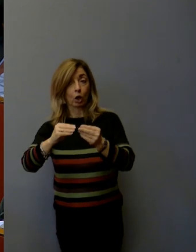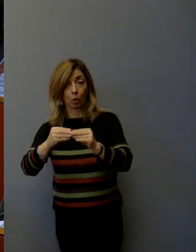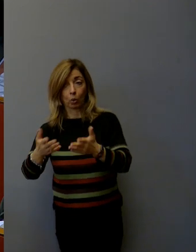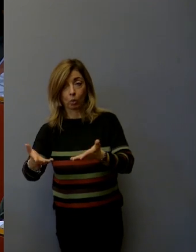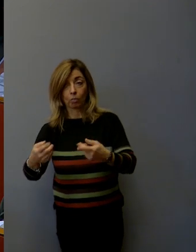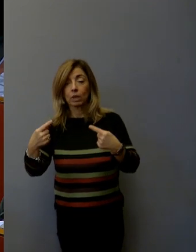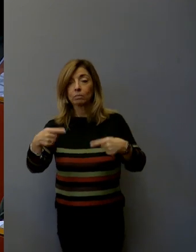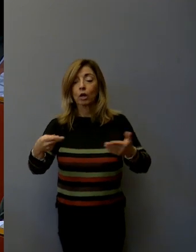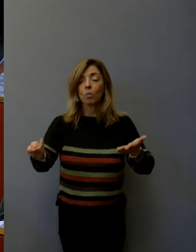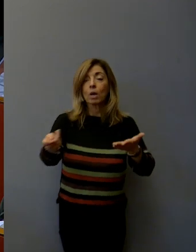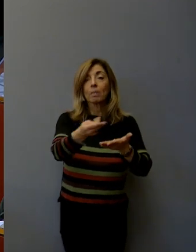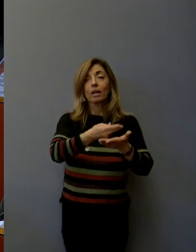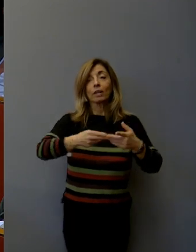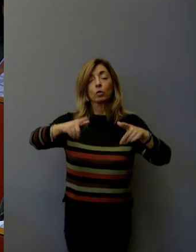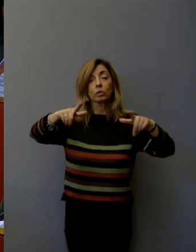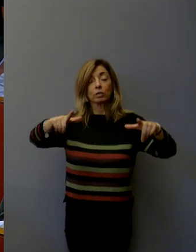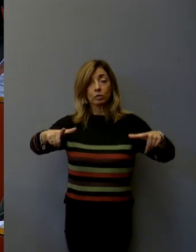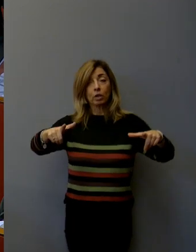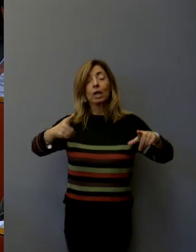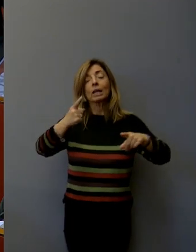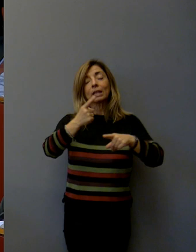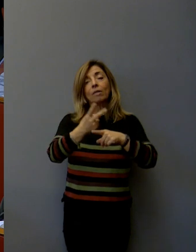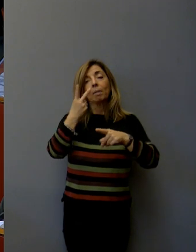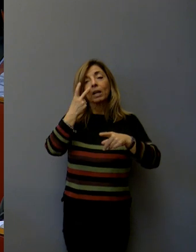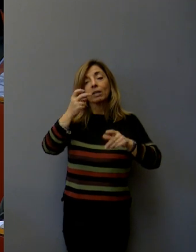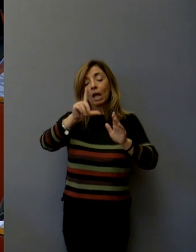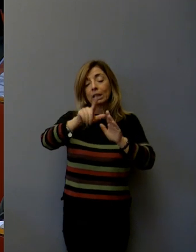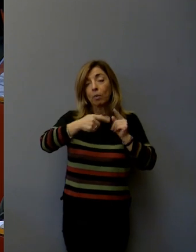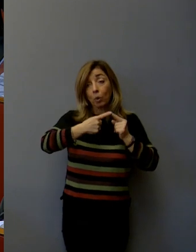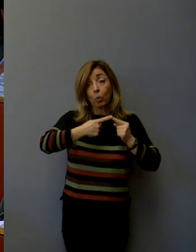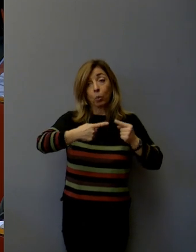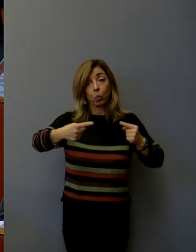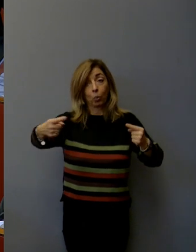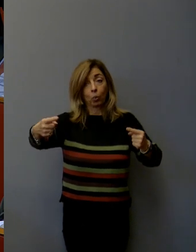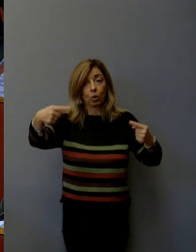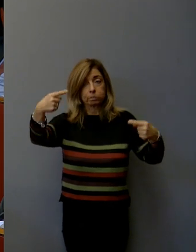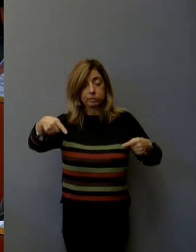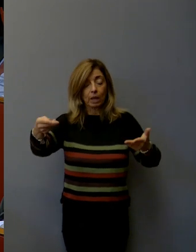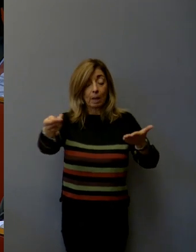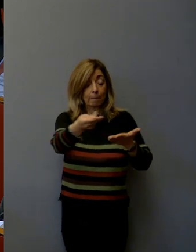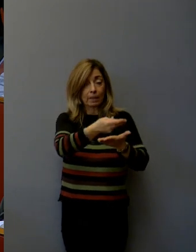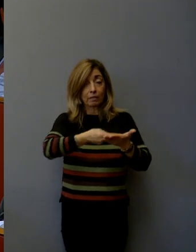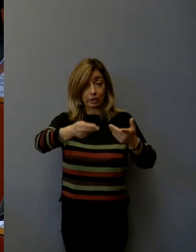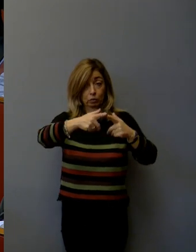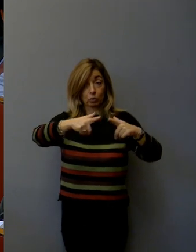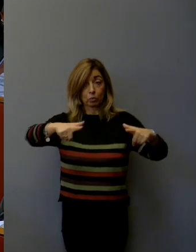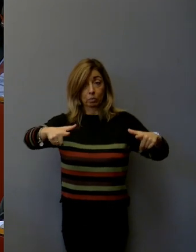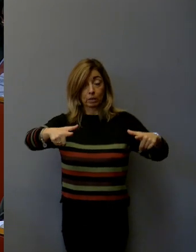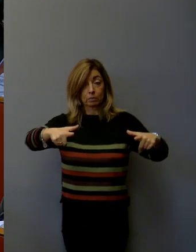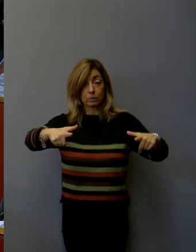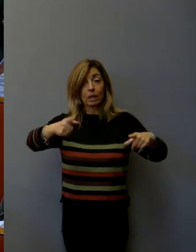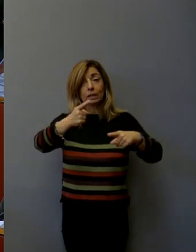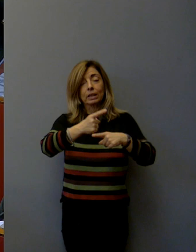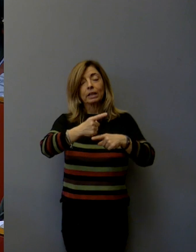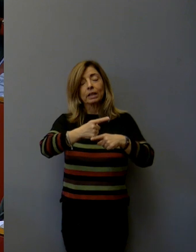guardare un lungo lasso di tempo e perché deve essere la pianificazione urbanistica consapevole del fatto che le